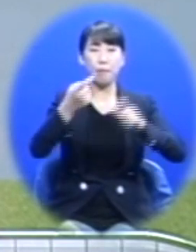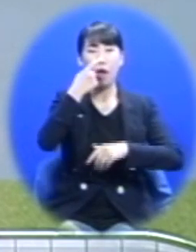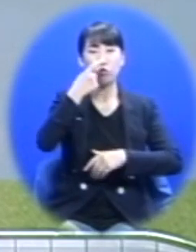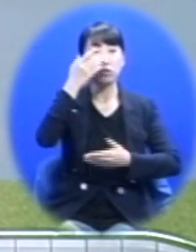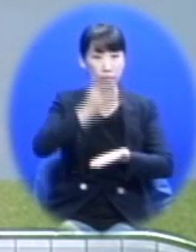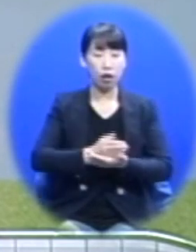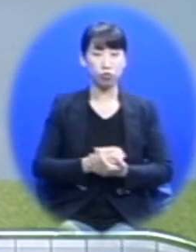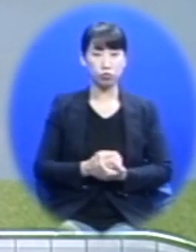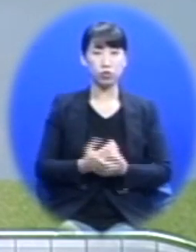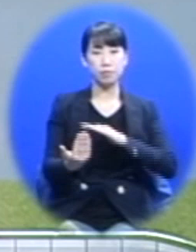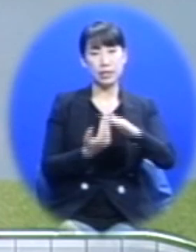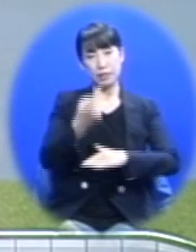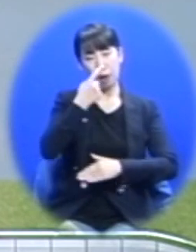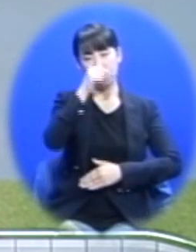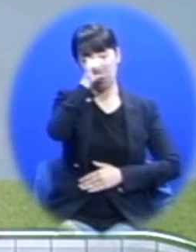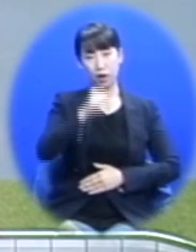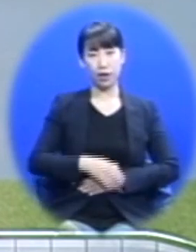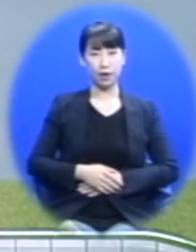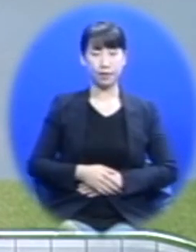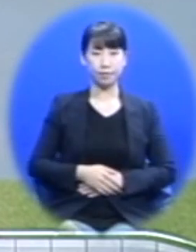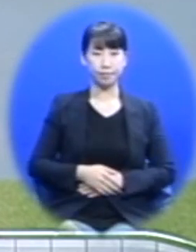위에 집을 지은 자였구나.